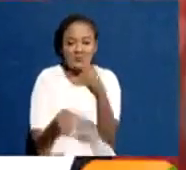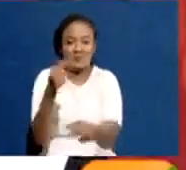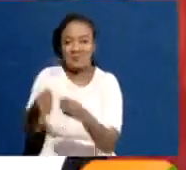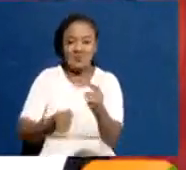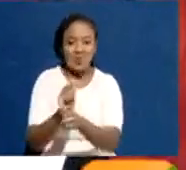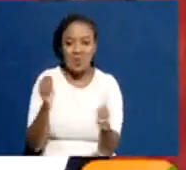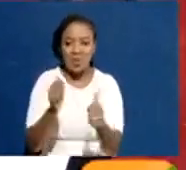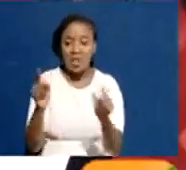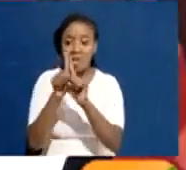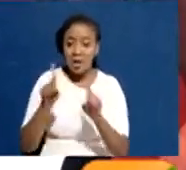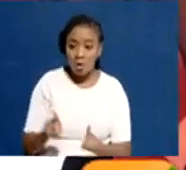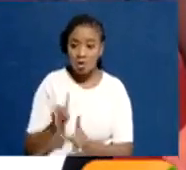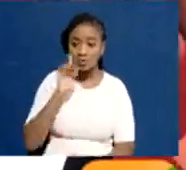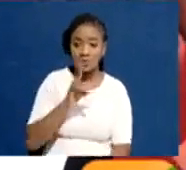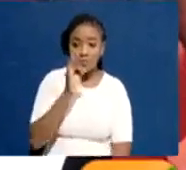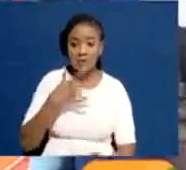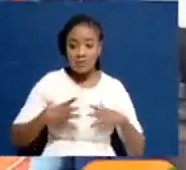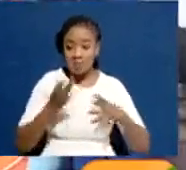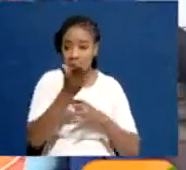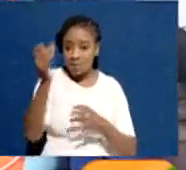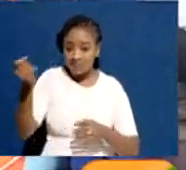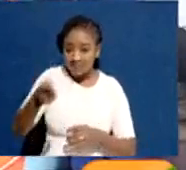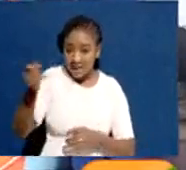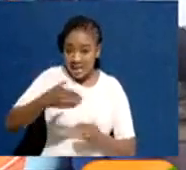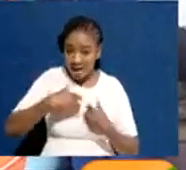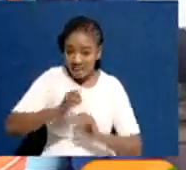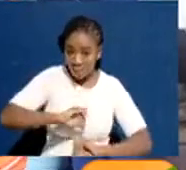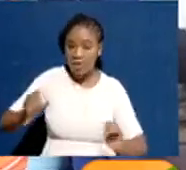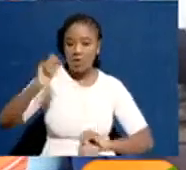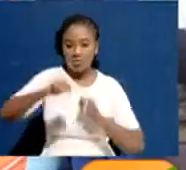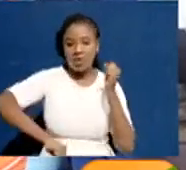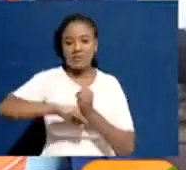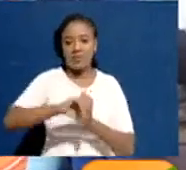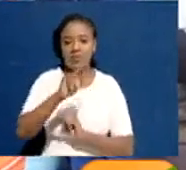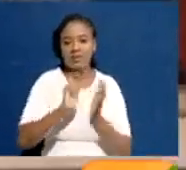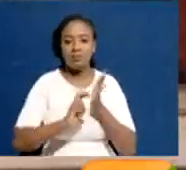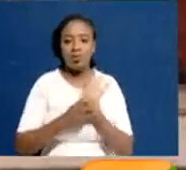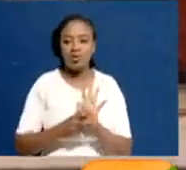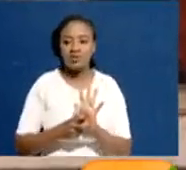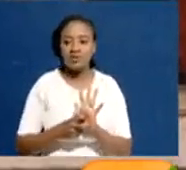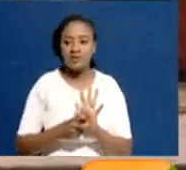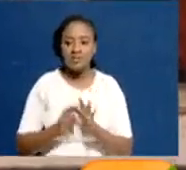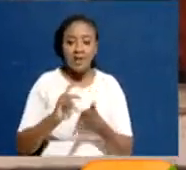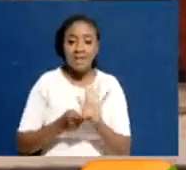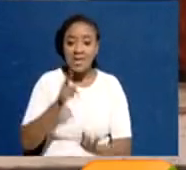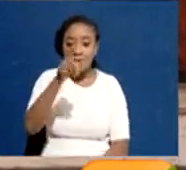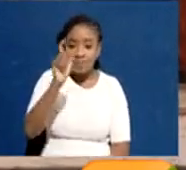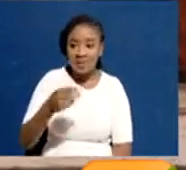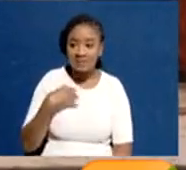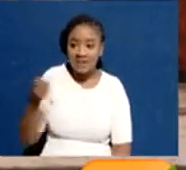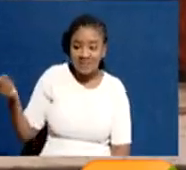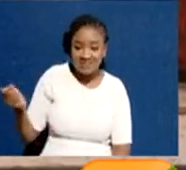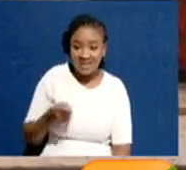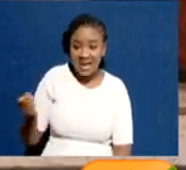wakazi kuwa hata wale wasiokuwa na mishahara wana nafasi ya kuchangia mradi huu. Don't have to have a pay slip